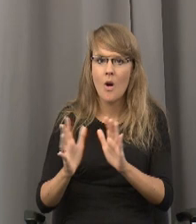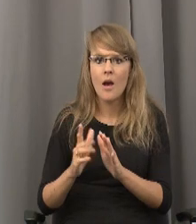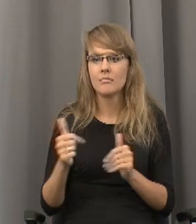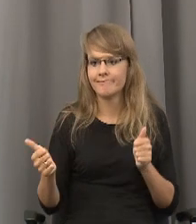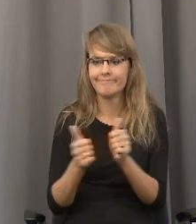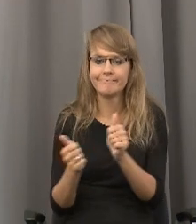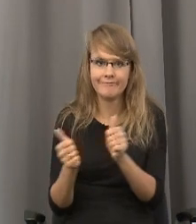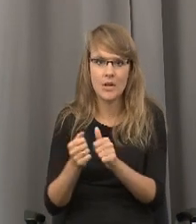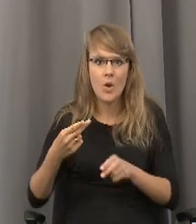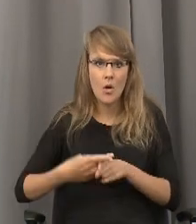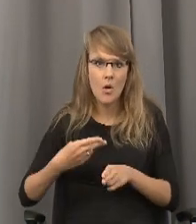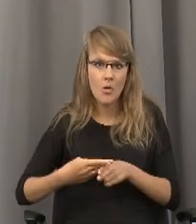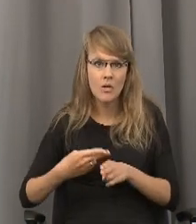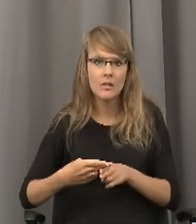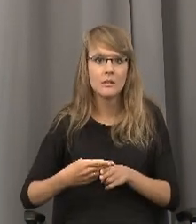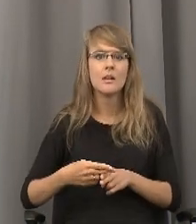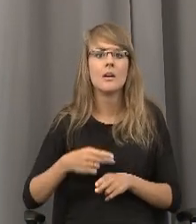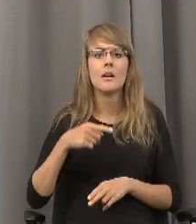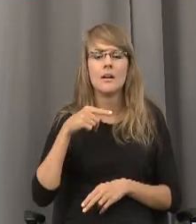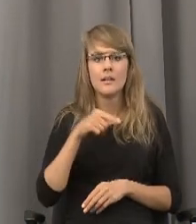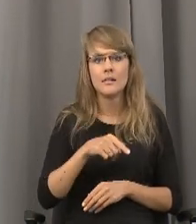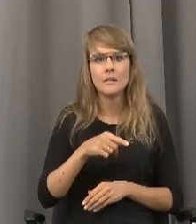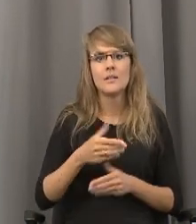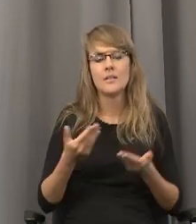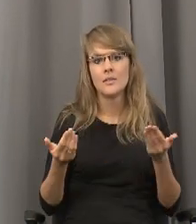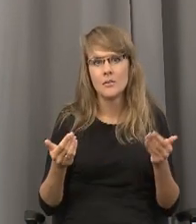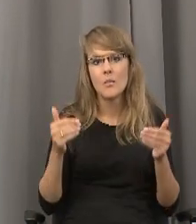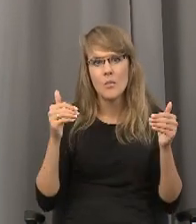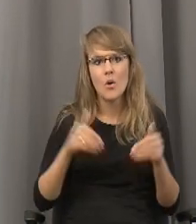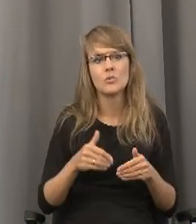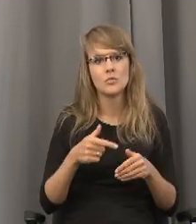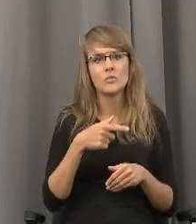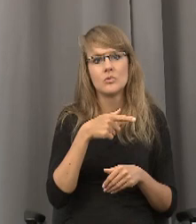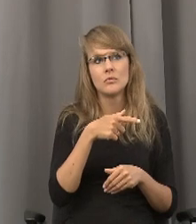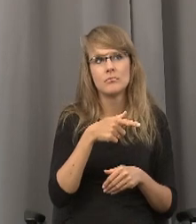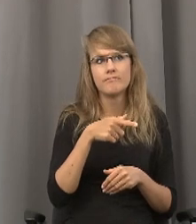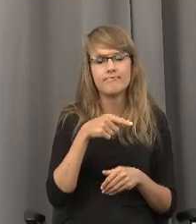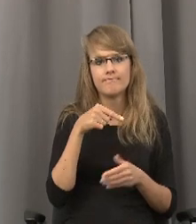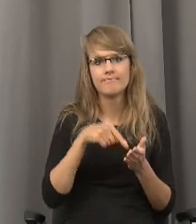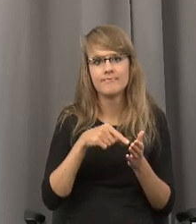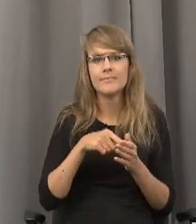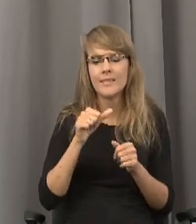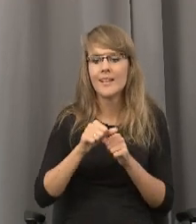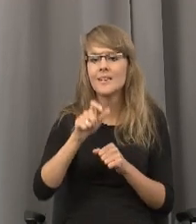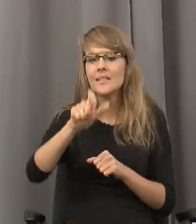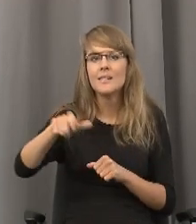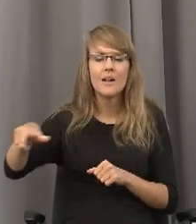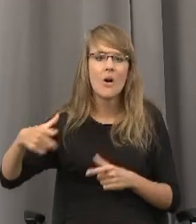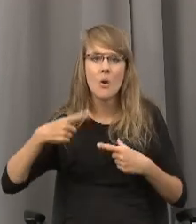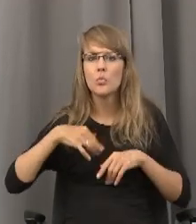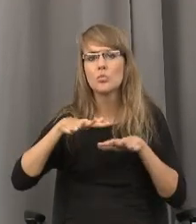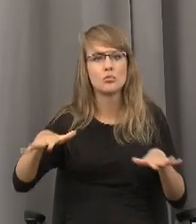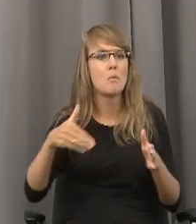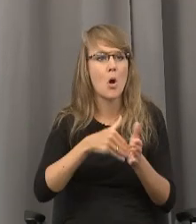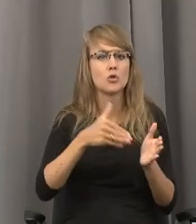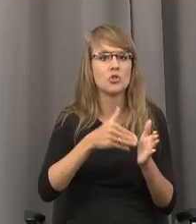trakcie wydłużonej diagnostyki poprzez samo zmniejszenie liczby podopiecznych zbyt wcześnie uzależniających się